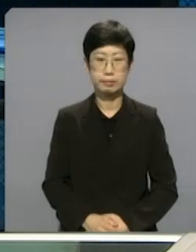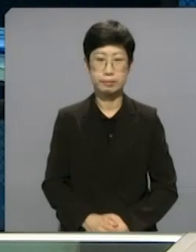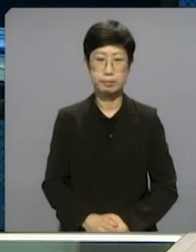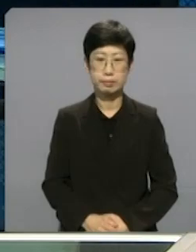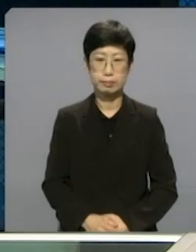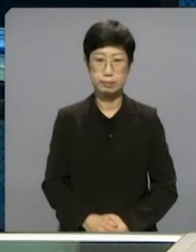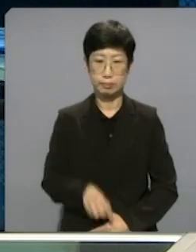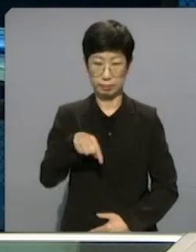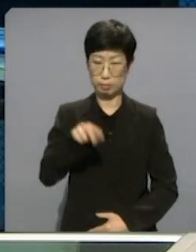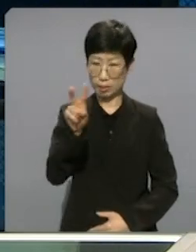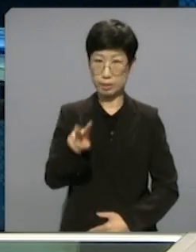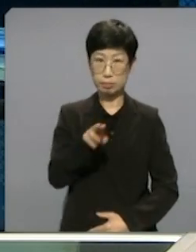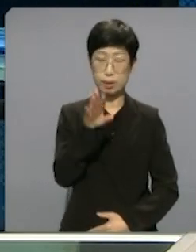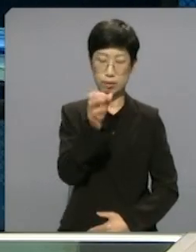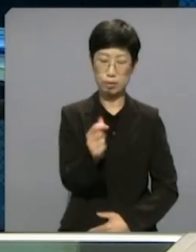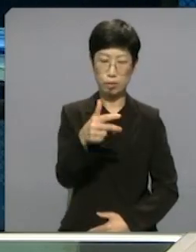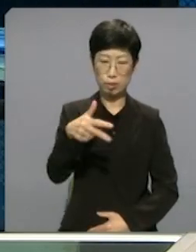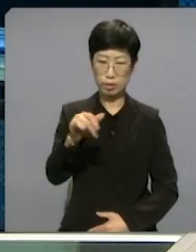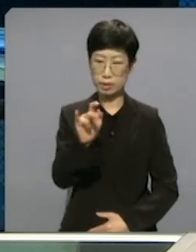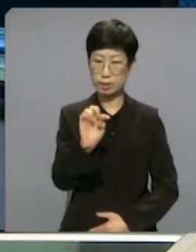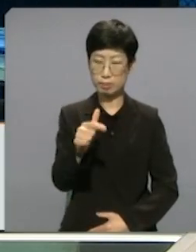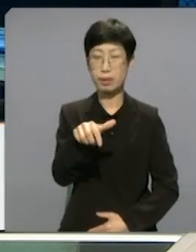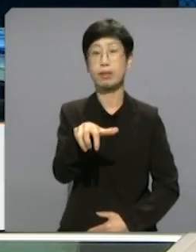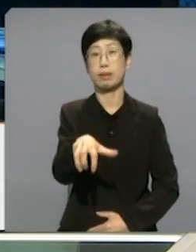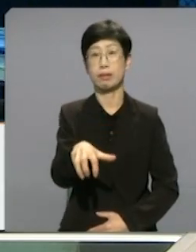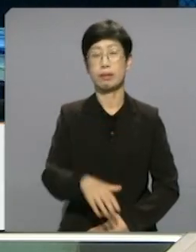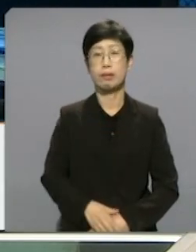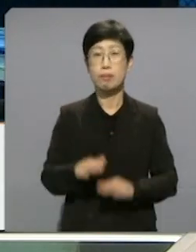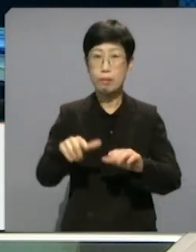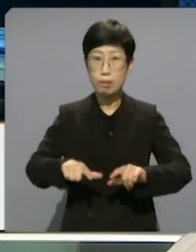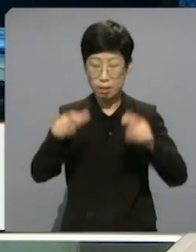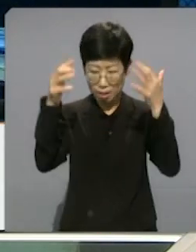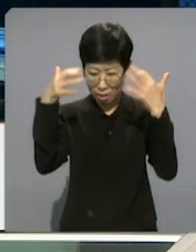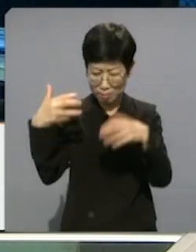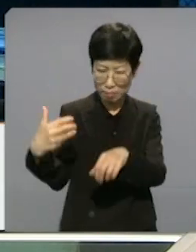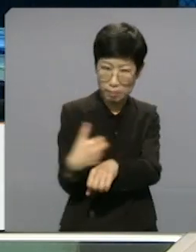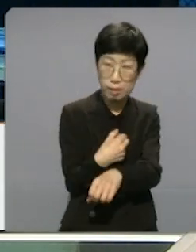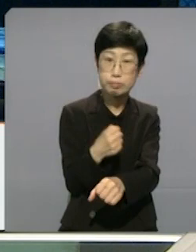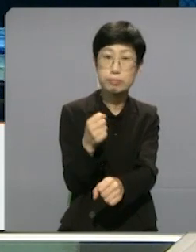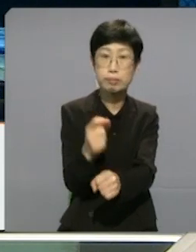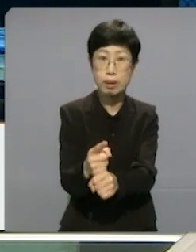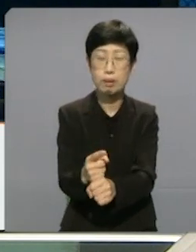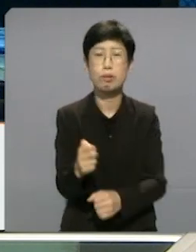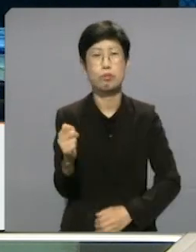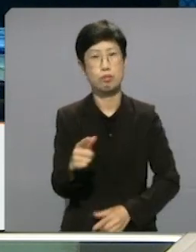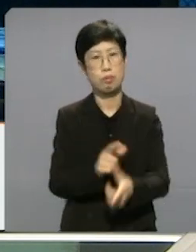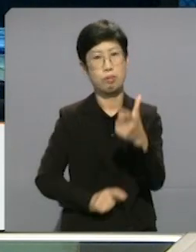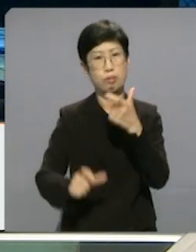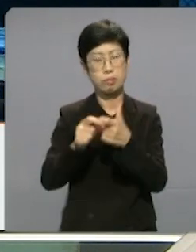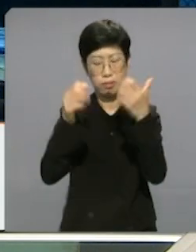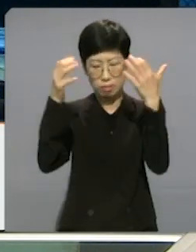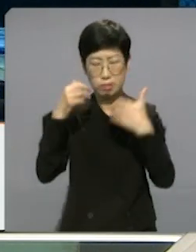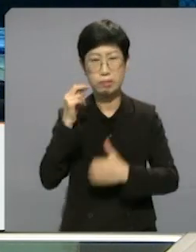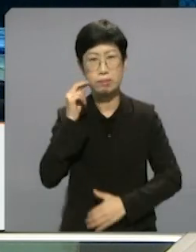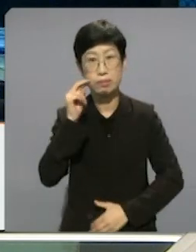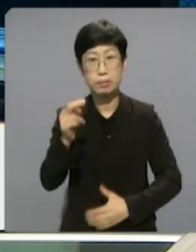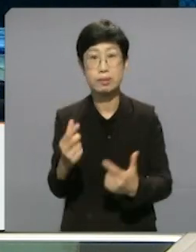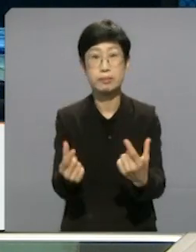네, 베트남 호치민입니다. 네, 베트남은 올여름 무더위도 일찍 찾아오고 강도도 더 강하다고 하는데